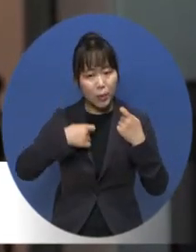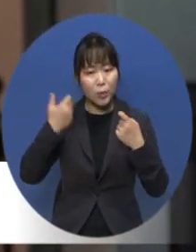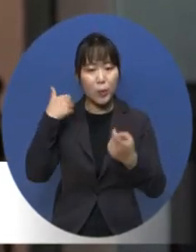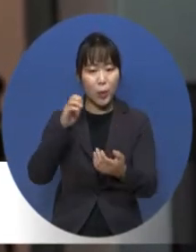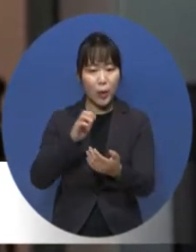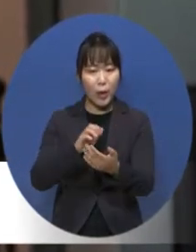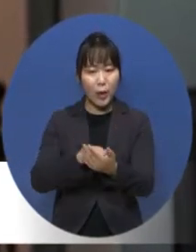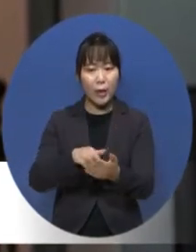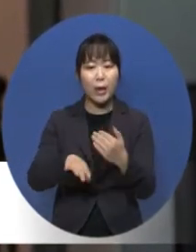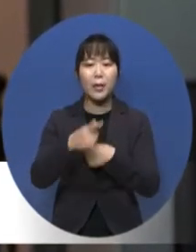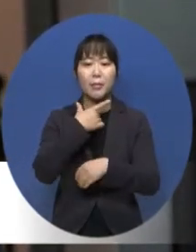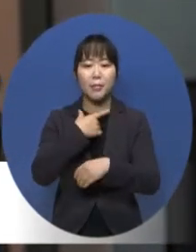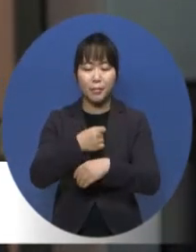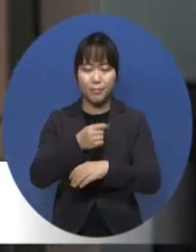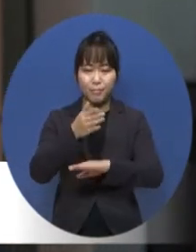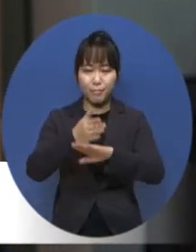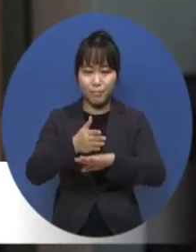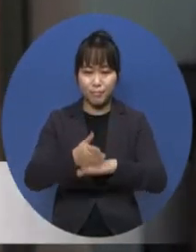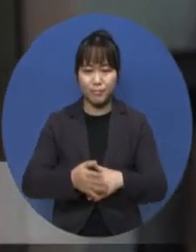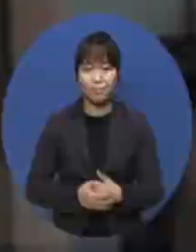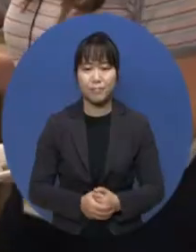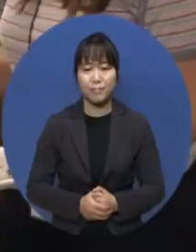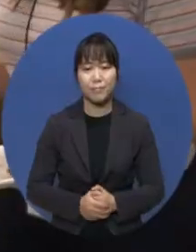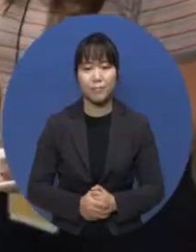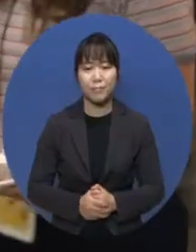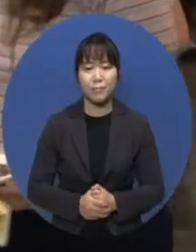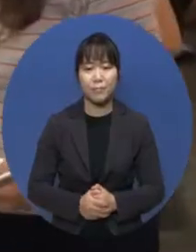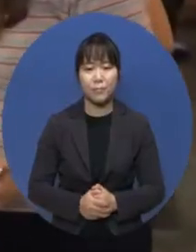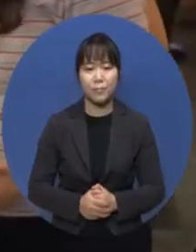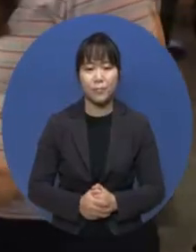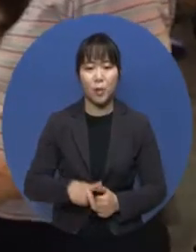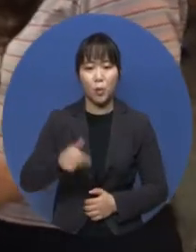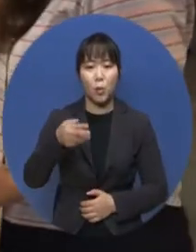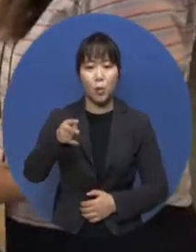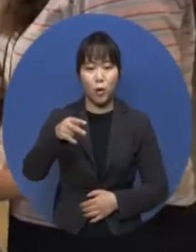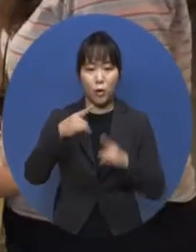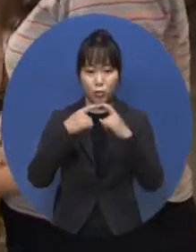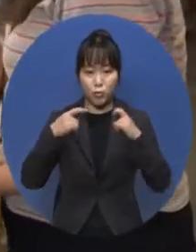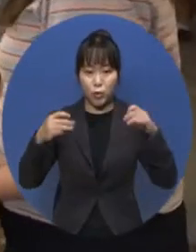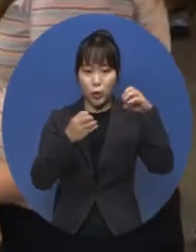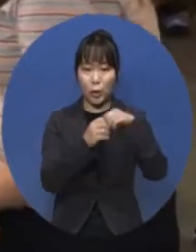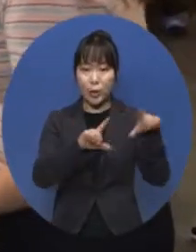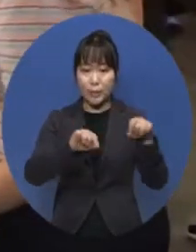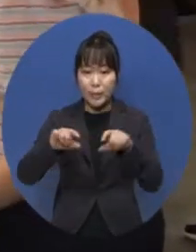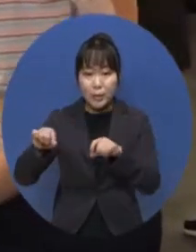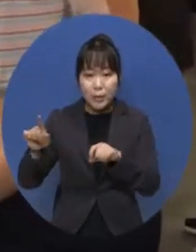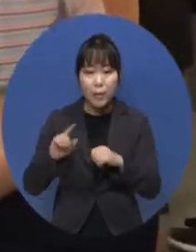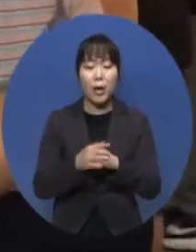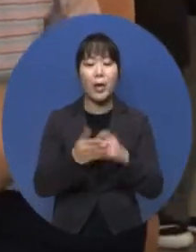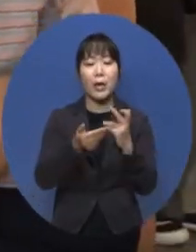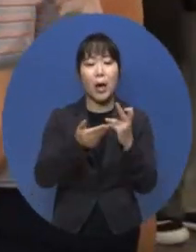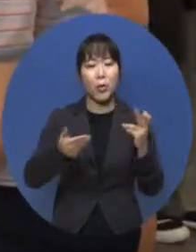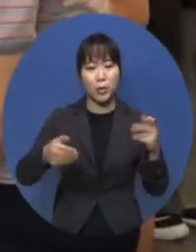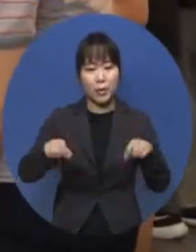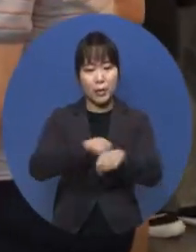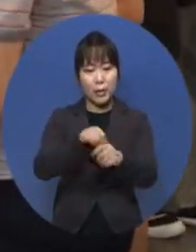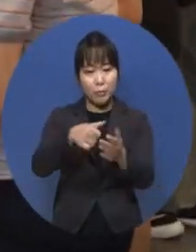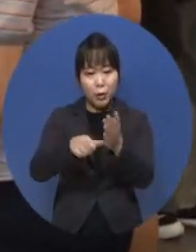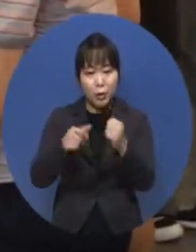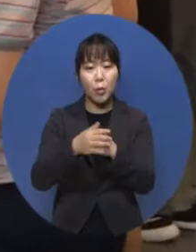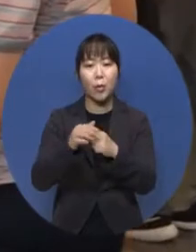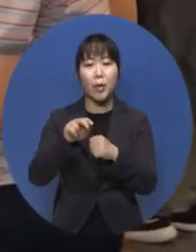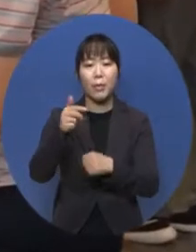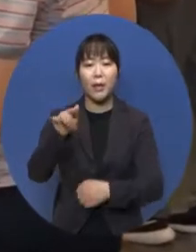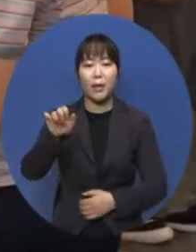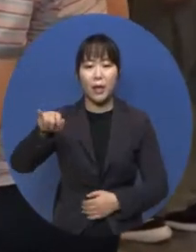가시기를 간곡히 부탁드립니다. 감사합니다. 고려궁 전통음식 체험회는 강원도 특산물과 고려궁